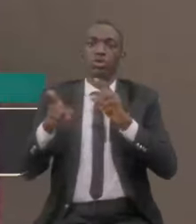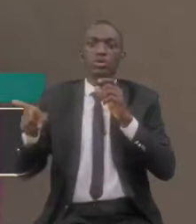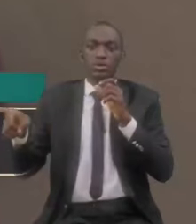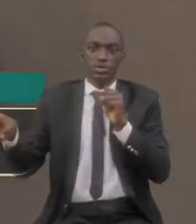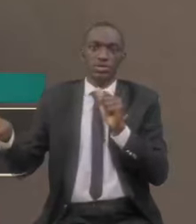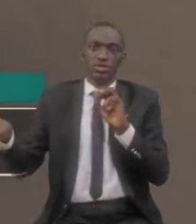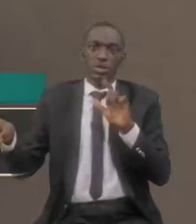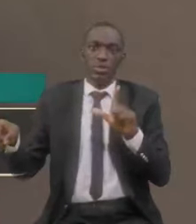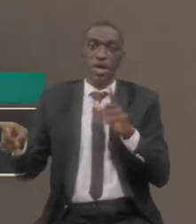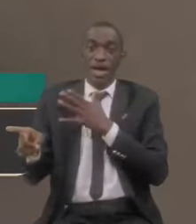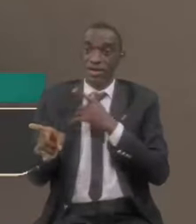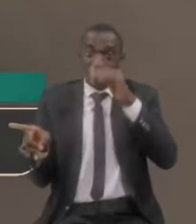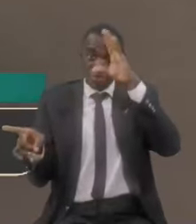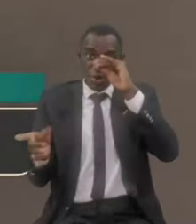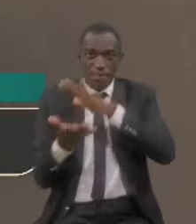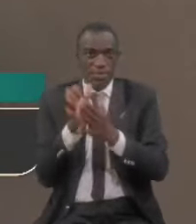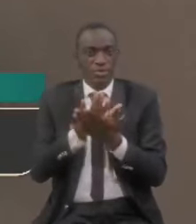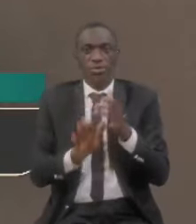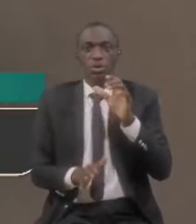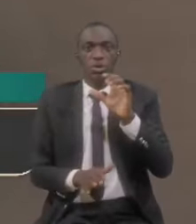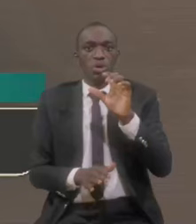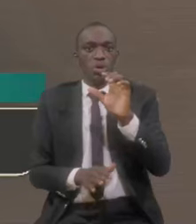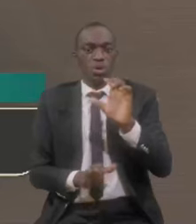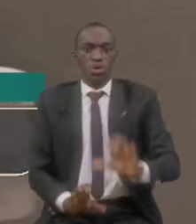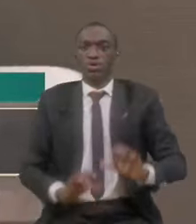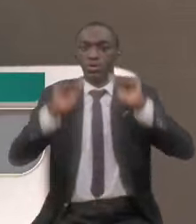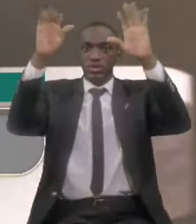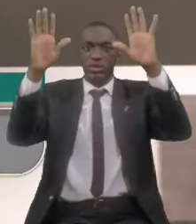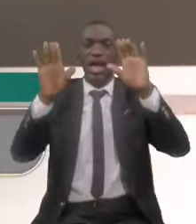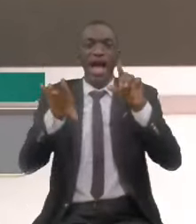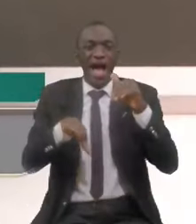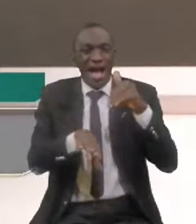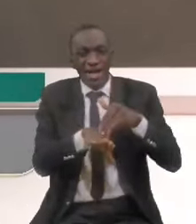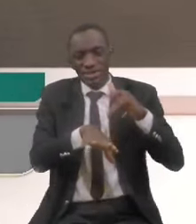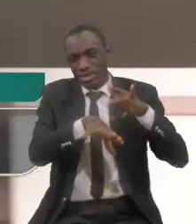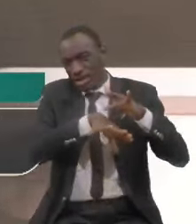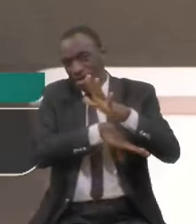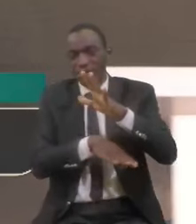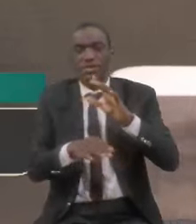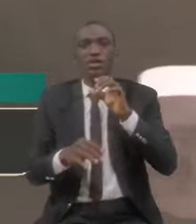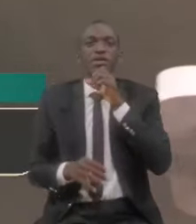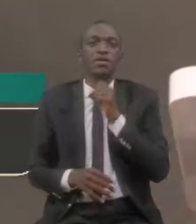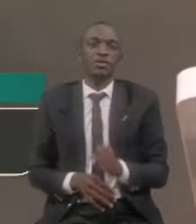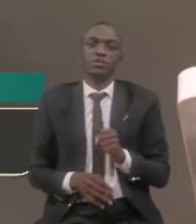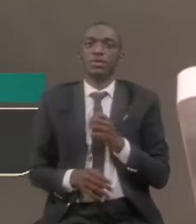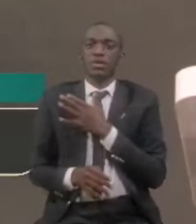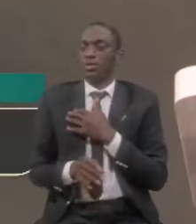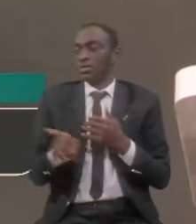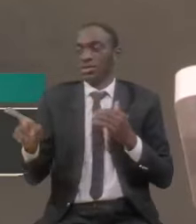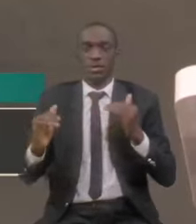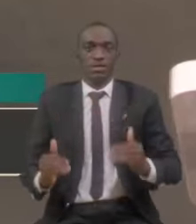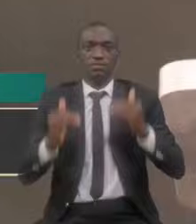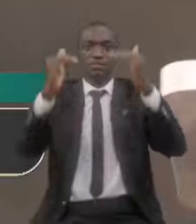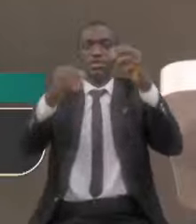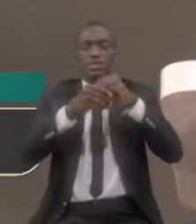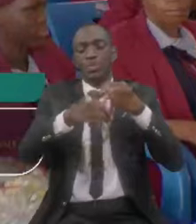devenu un garçon consacré. Dans son enfance, et il a avancé dans sa consécration d'enfance.